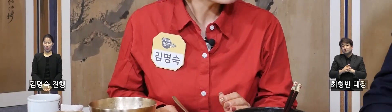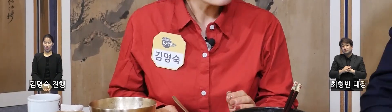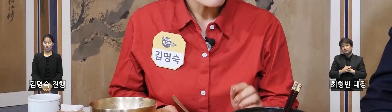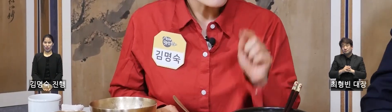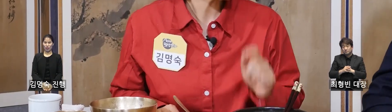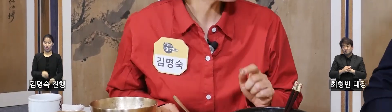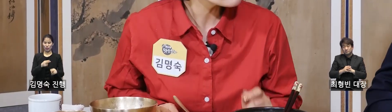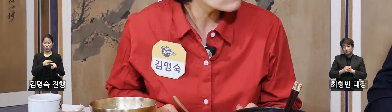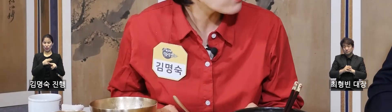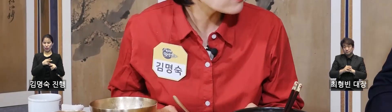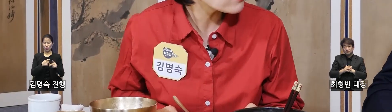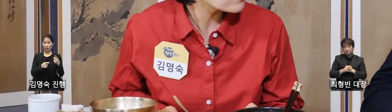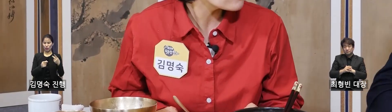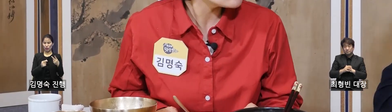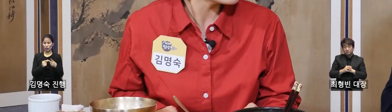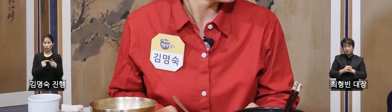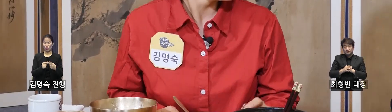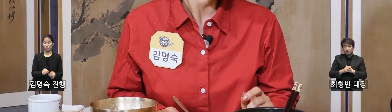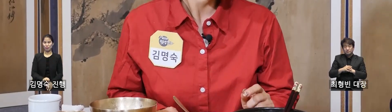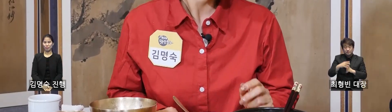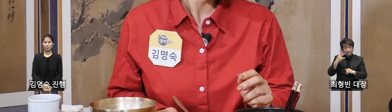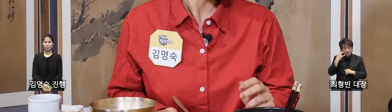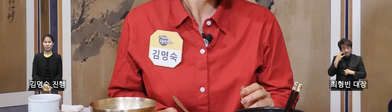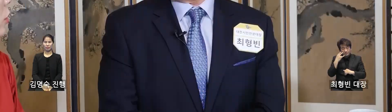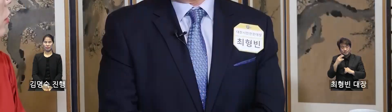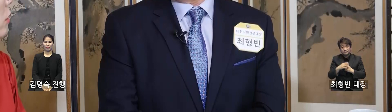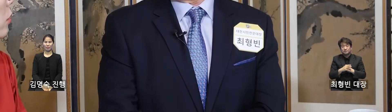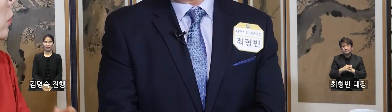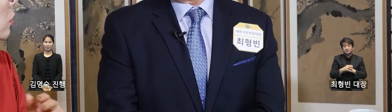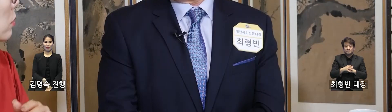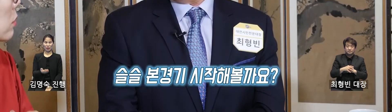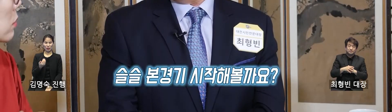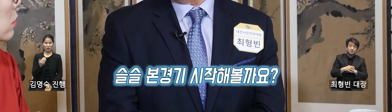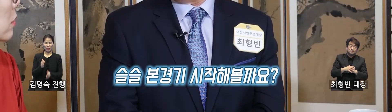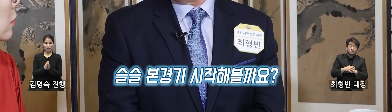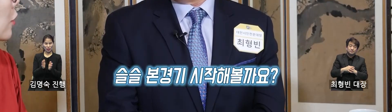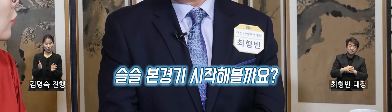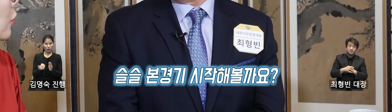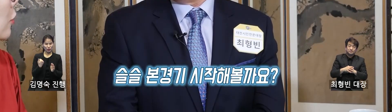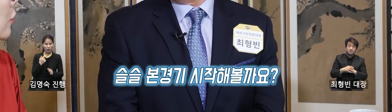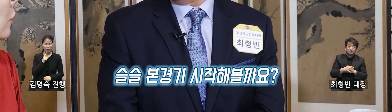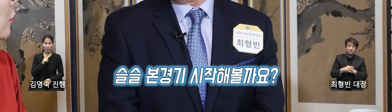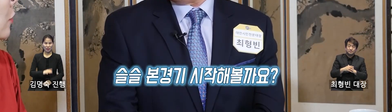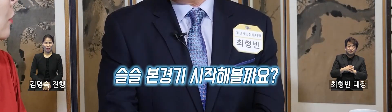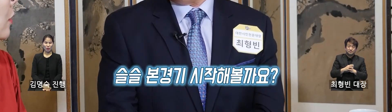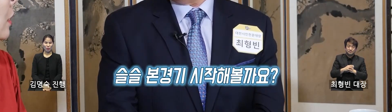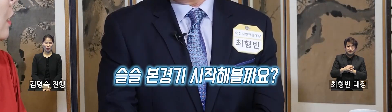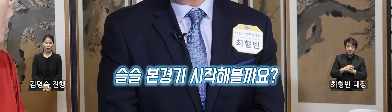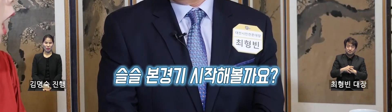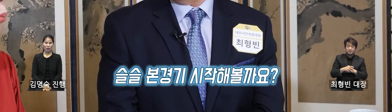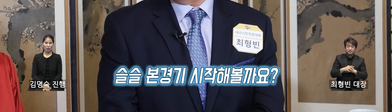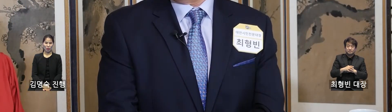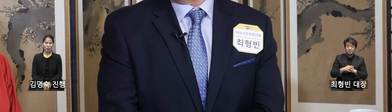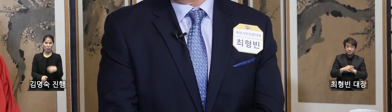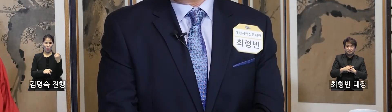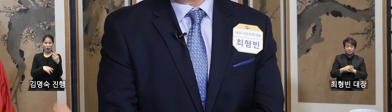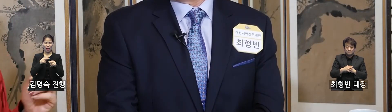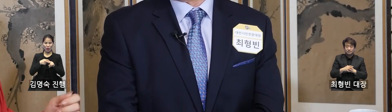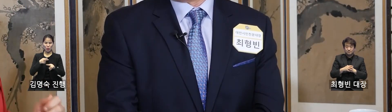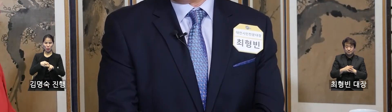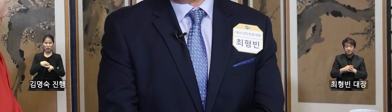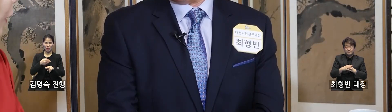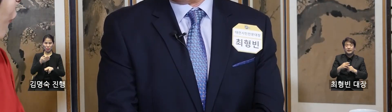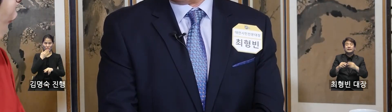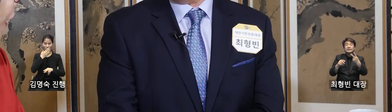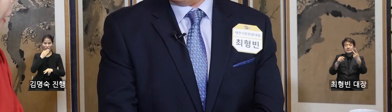이런데 총판점 일어났네요 왜 거절 되었죠 예천 찾아온 크는 되더라도 본 져본 게임을 해야죠 봄 게임인